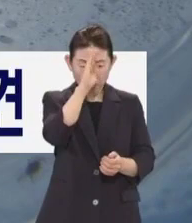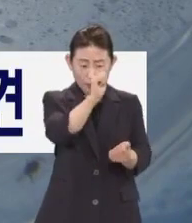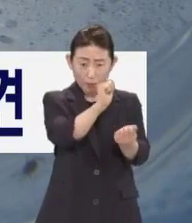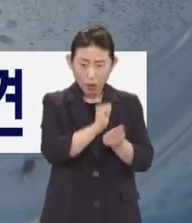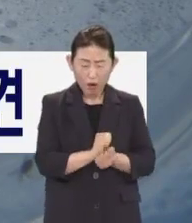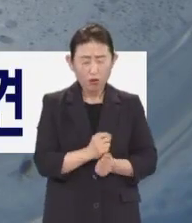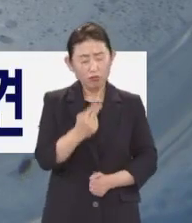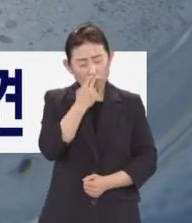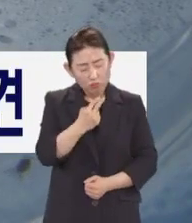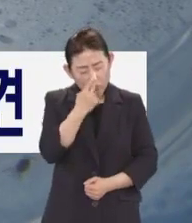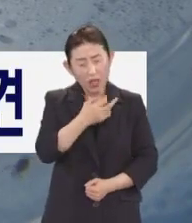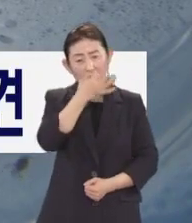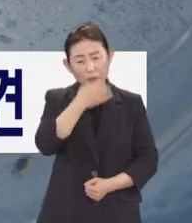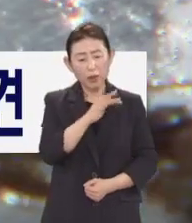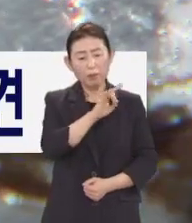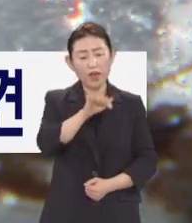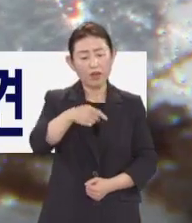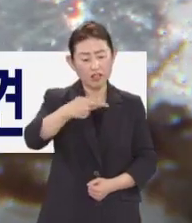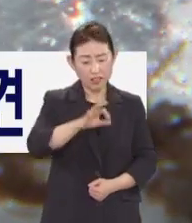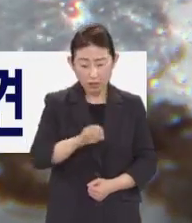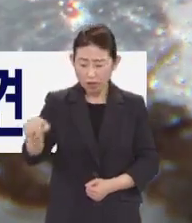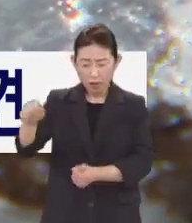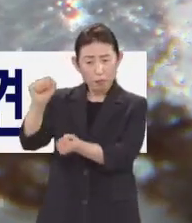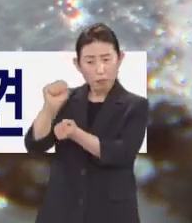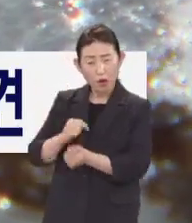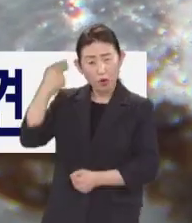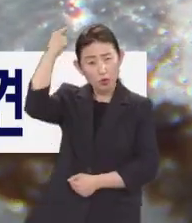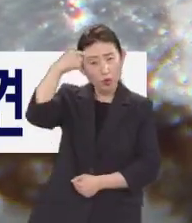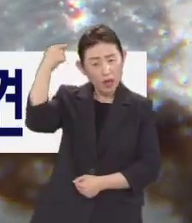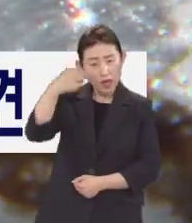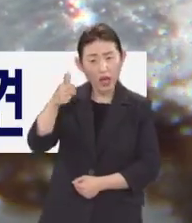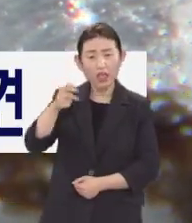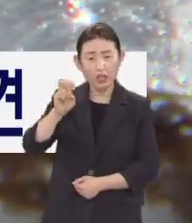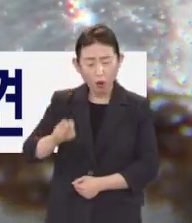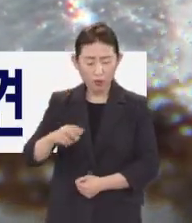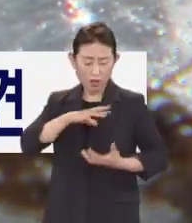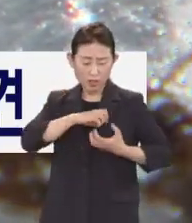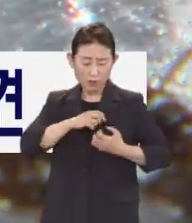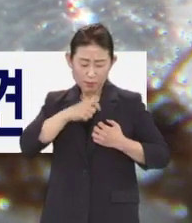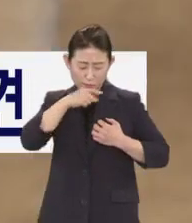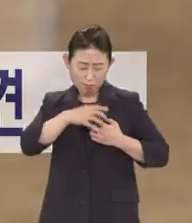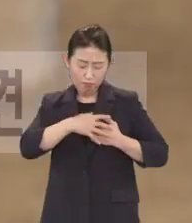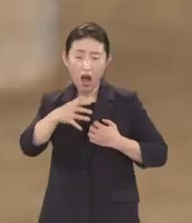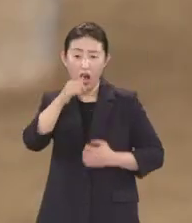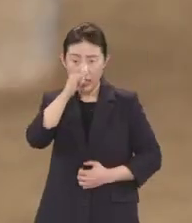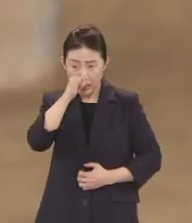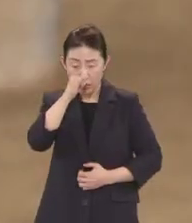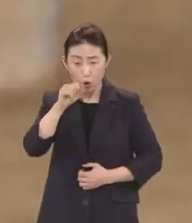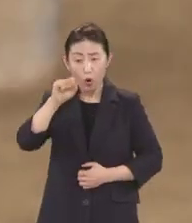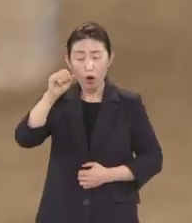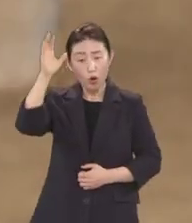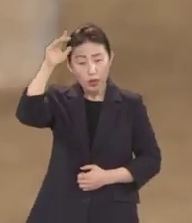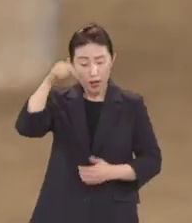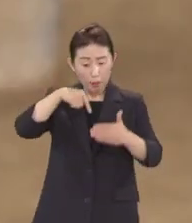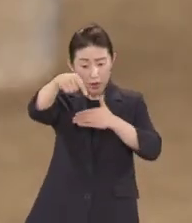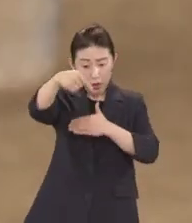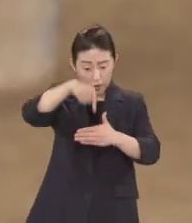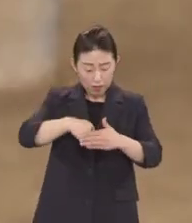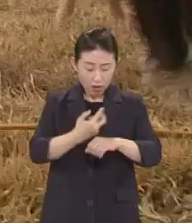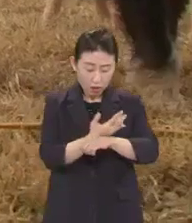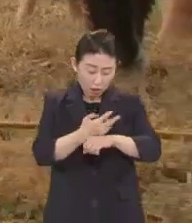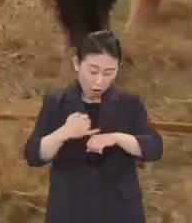아나플라즈마증은 호흡부전과 폐혈증, 라임병은 뇌염이나 심근염으로 이어질 수 있어 반려동물 산책 후 진드기가